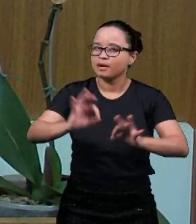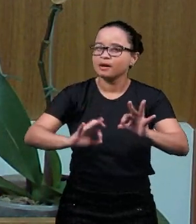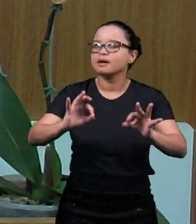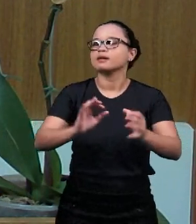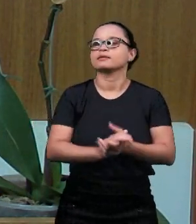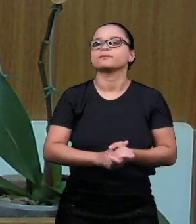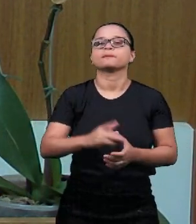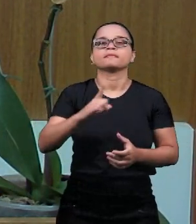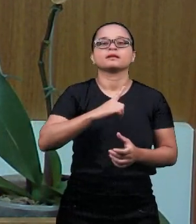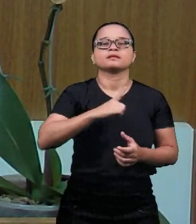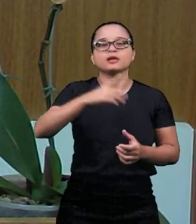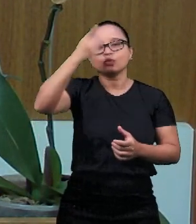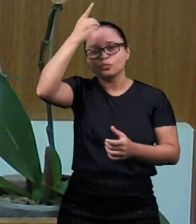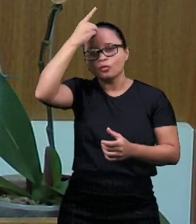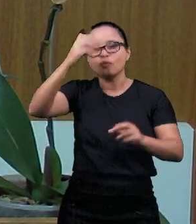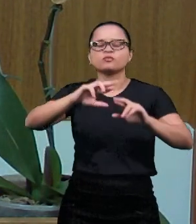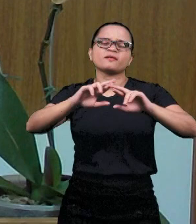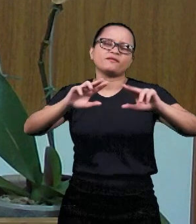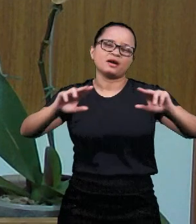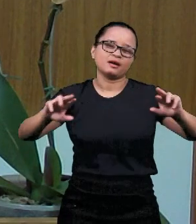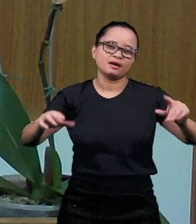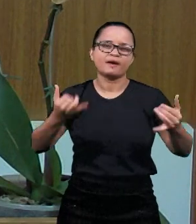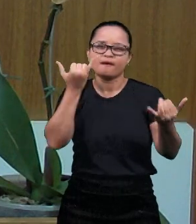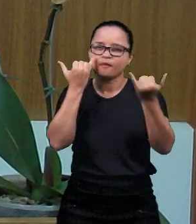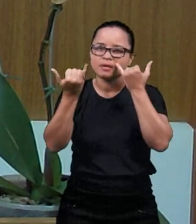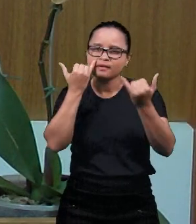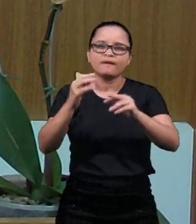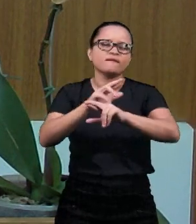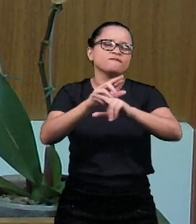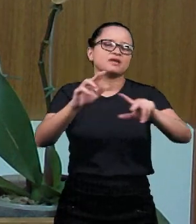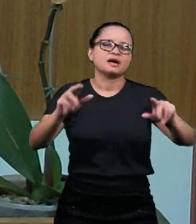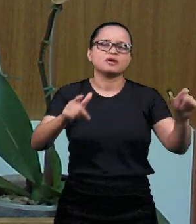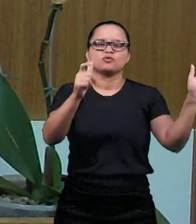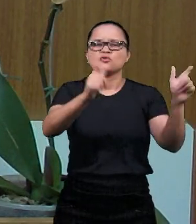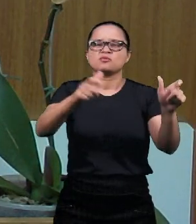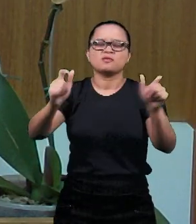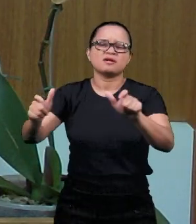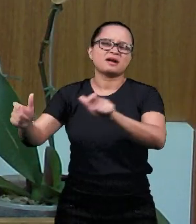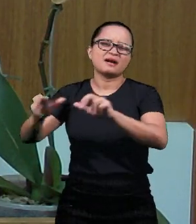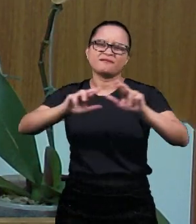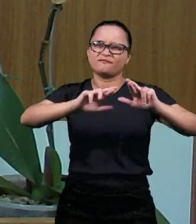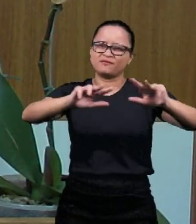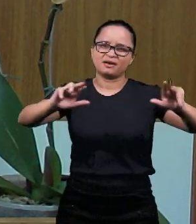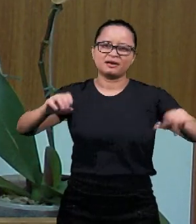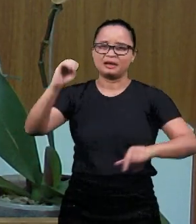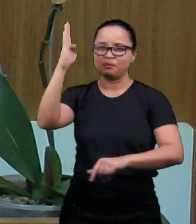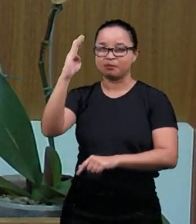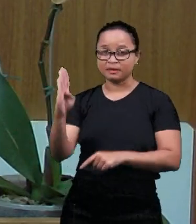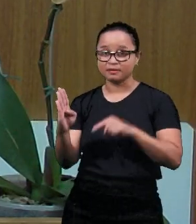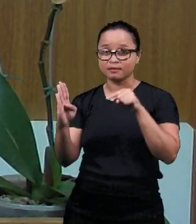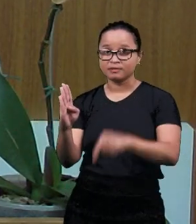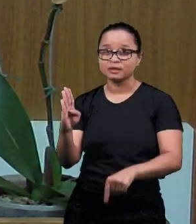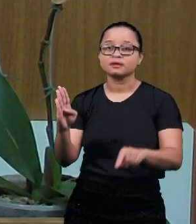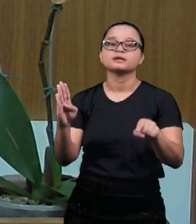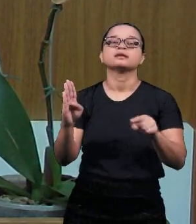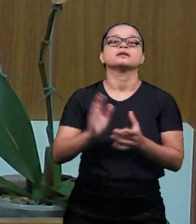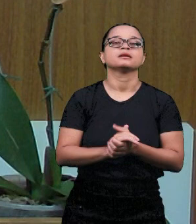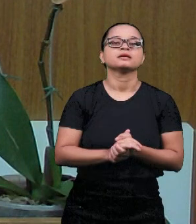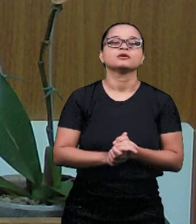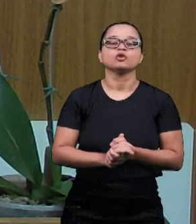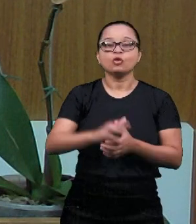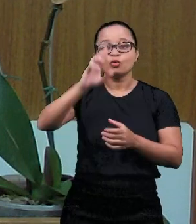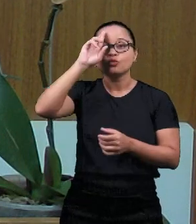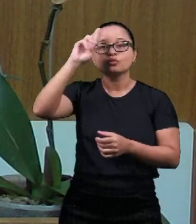et sœurs de toutes les parties du Brésil, où nous sommes en train de parler clairement du besoin de la